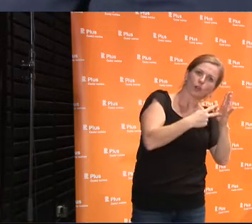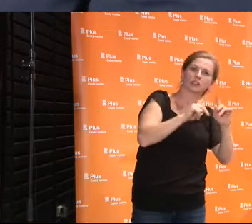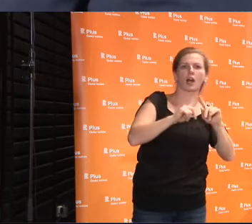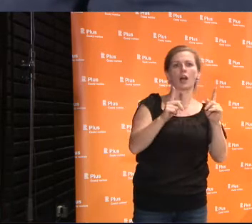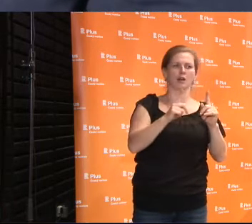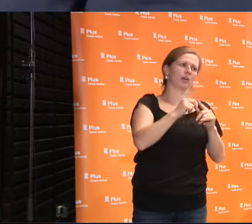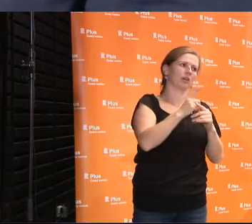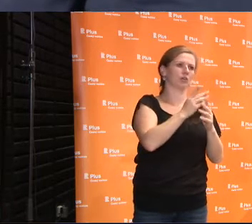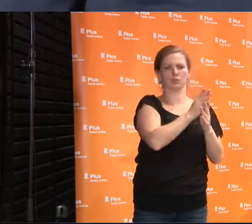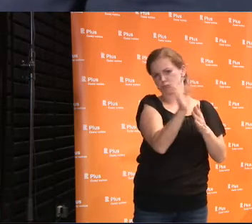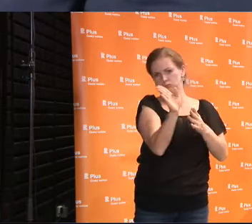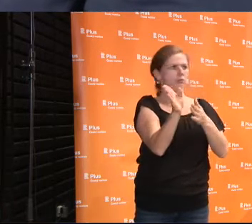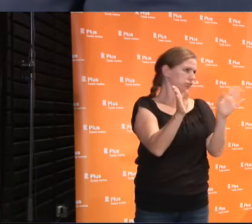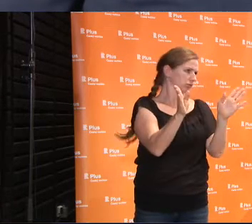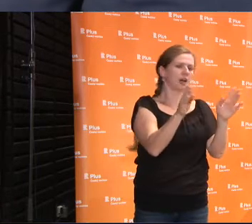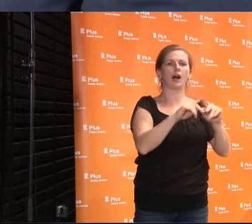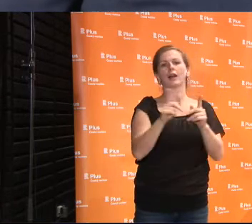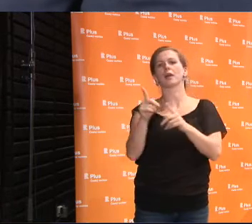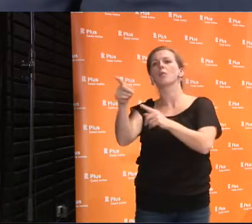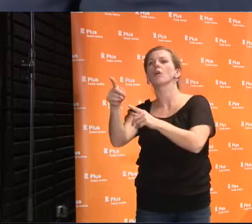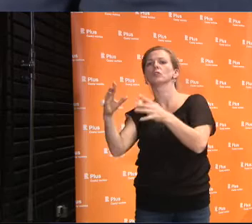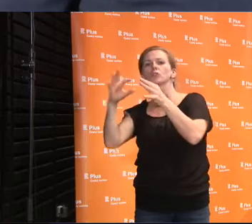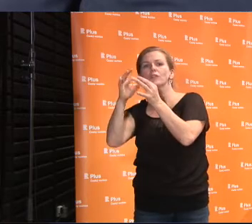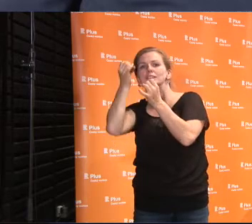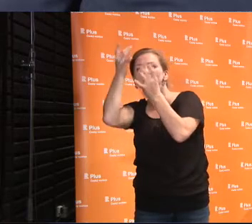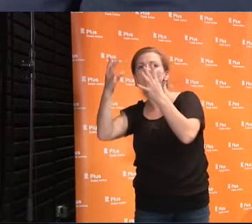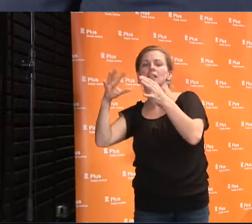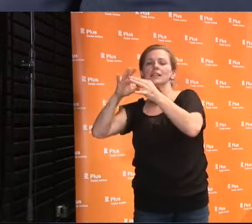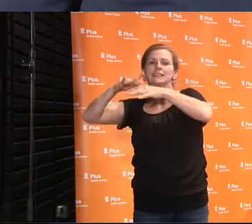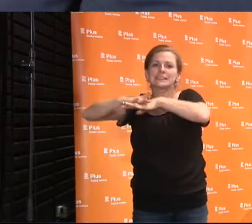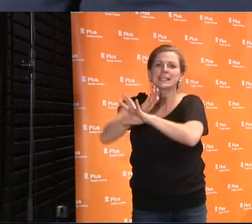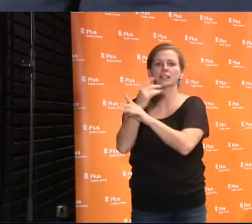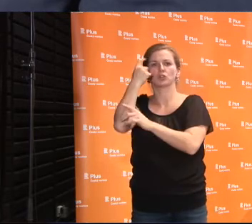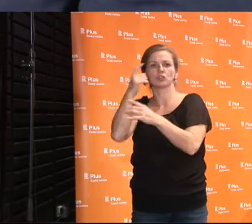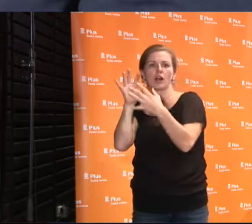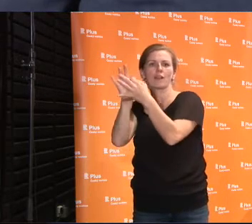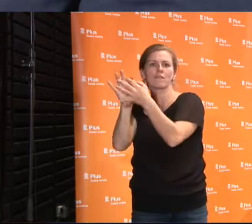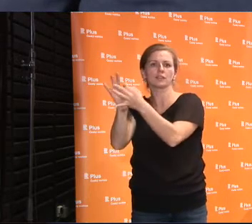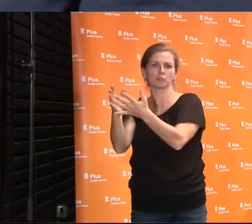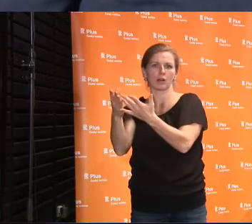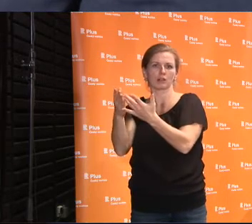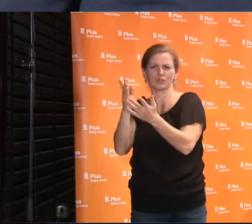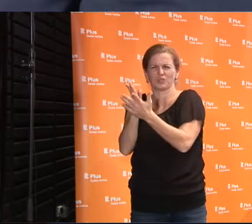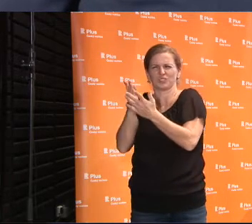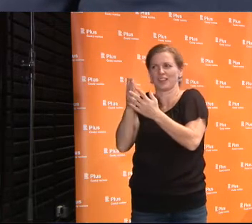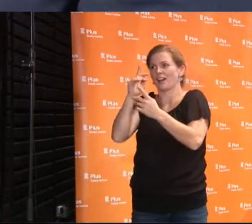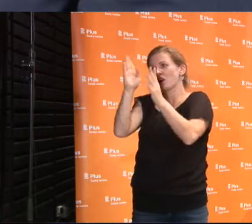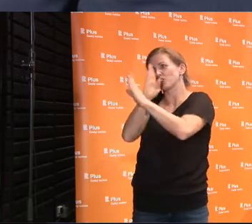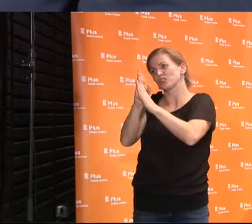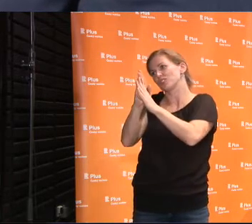anebo zde je to kreativita, která skutečně pramení z citových podnětů, sociálních vazeb a která dokonce vlastně pracuje s